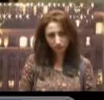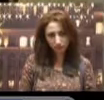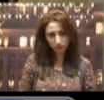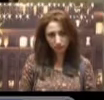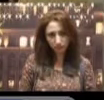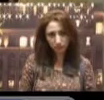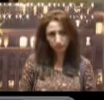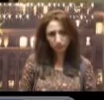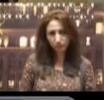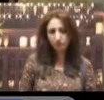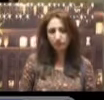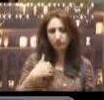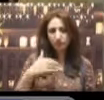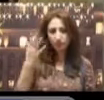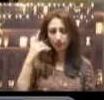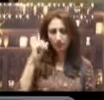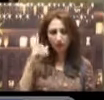ان باراليل